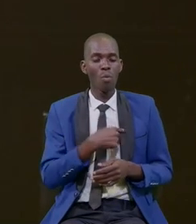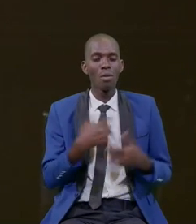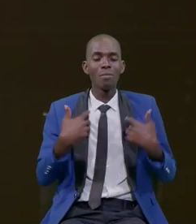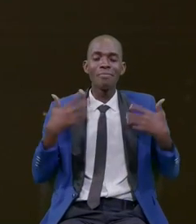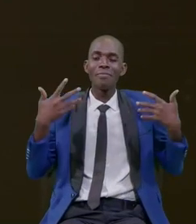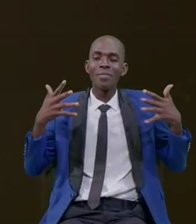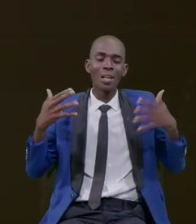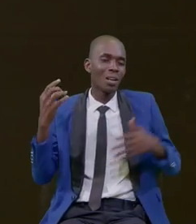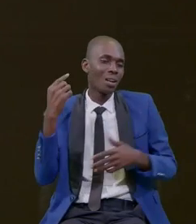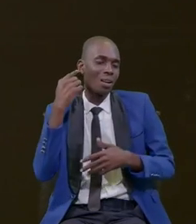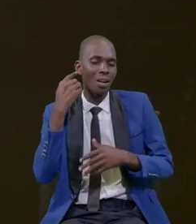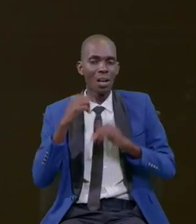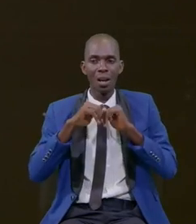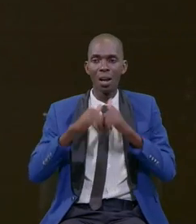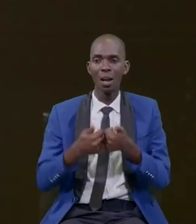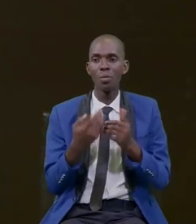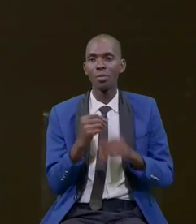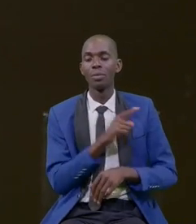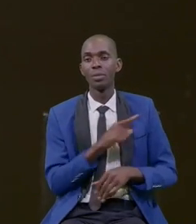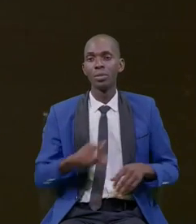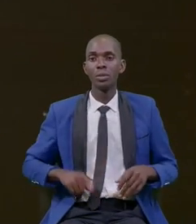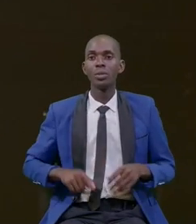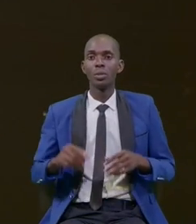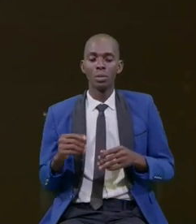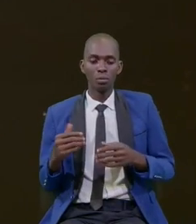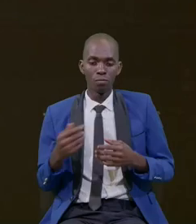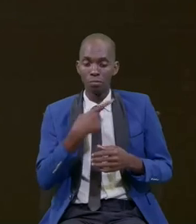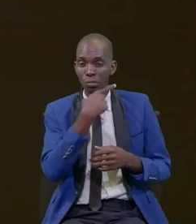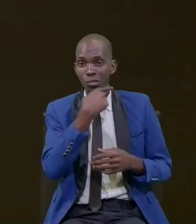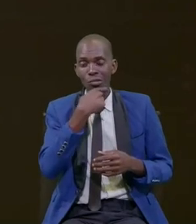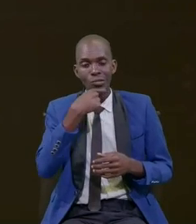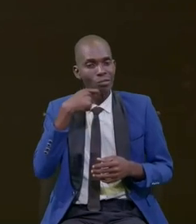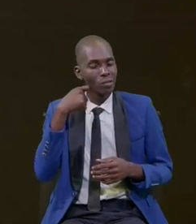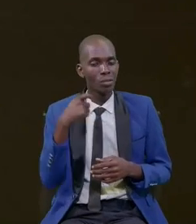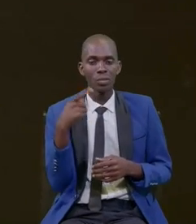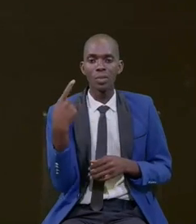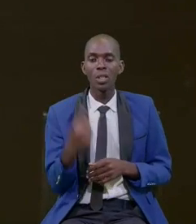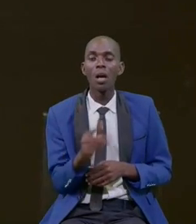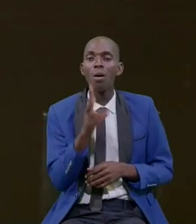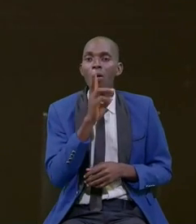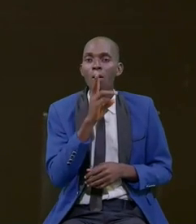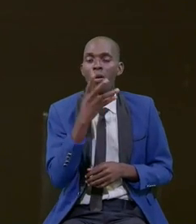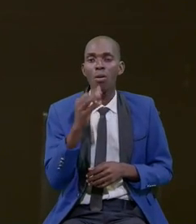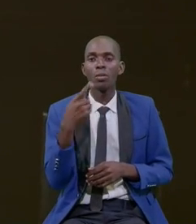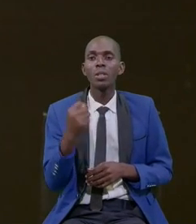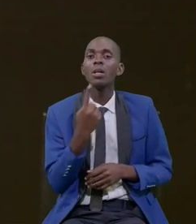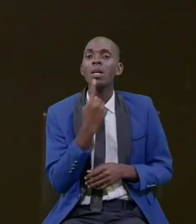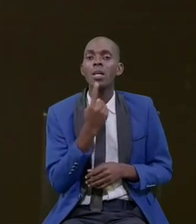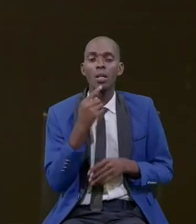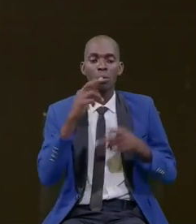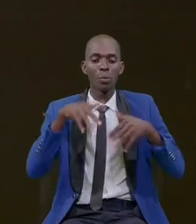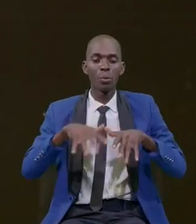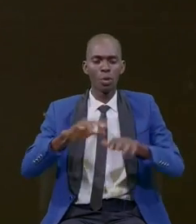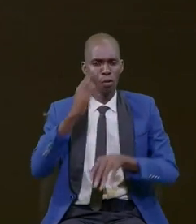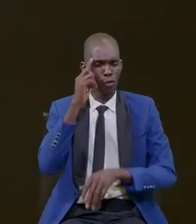appris comment, à votre sortie d'Égypte, l'Éternel a mis à sec devant vous les eaux de la